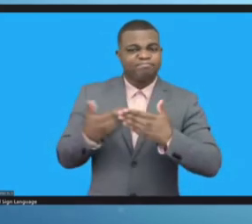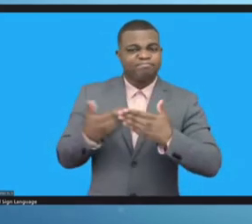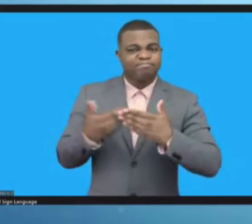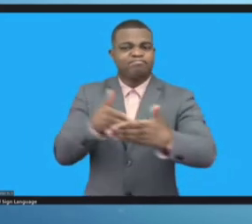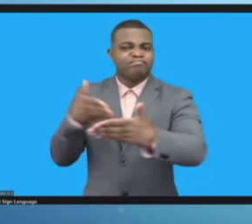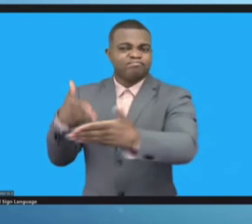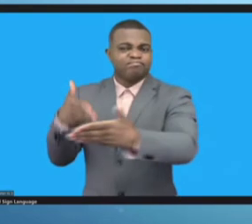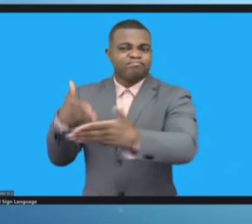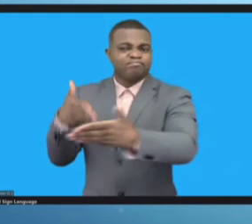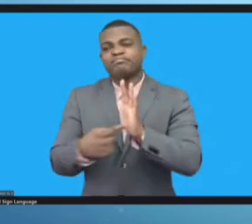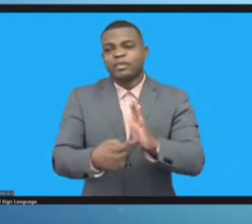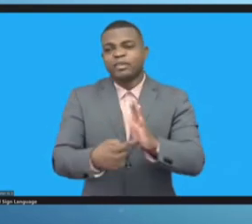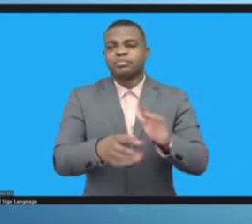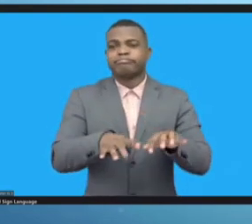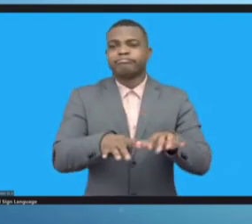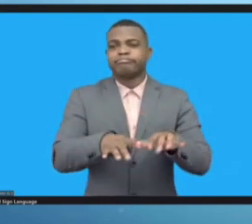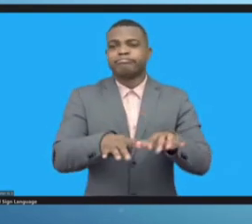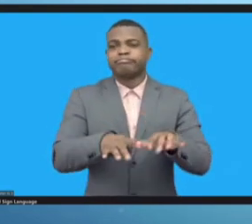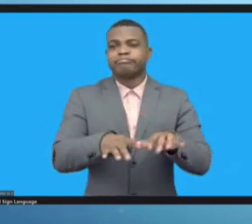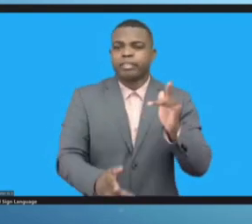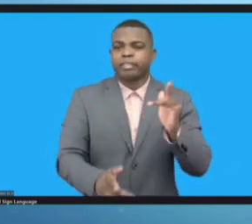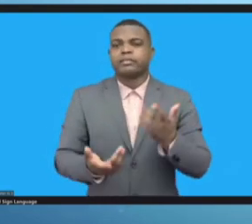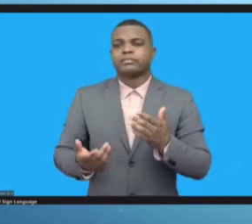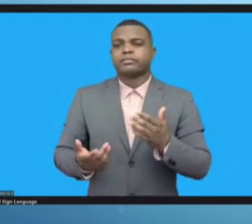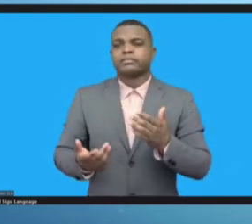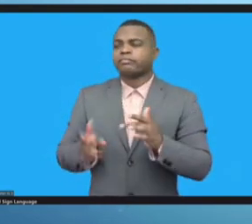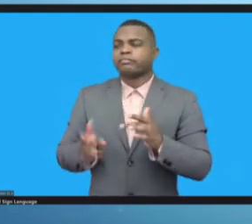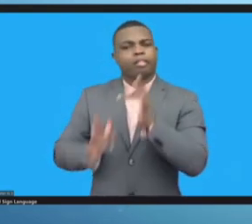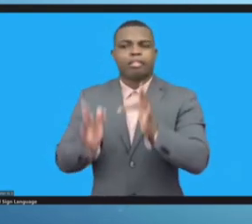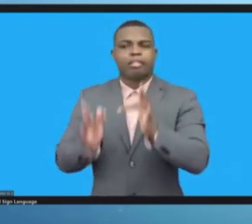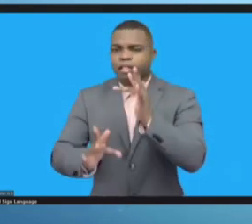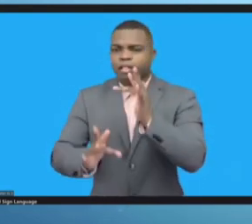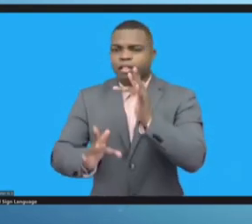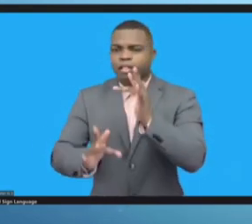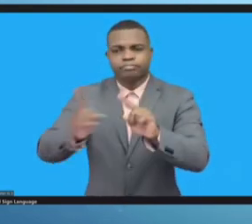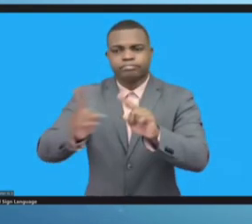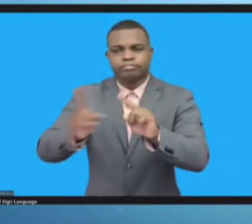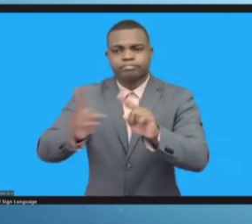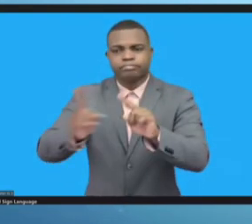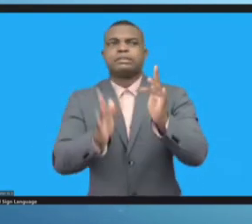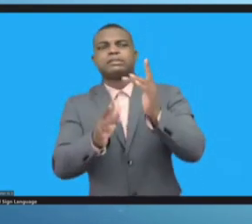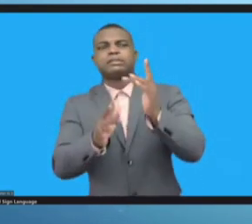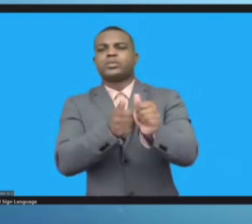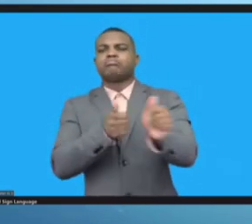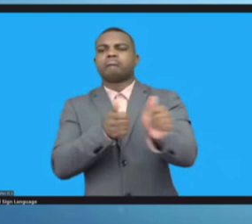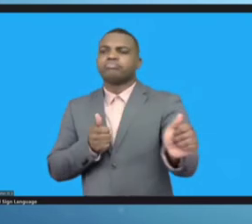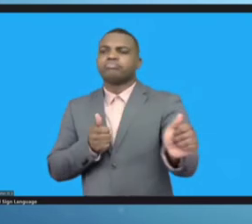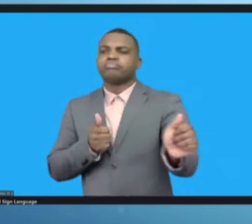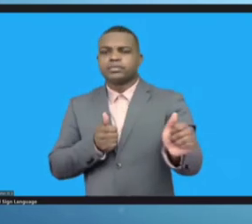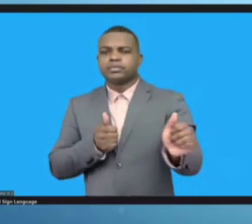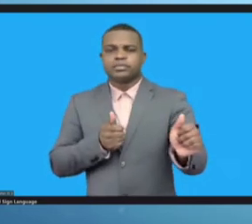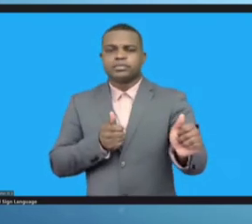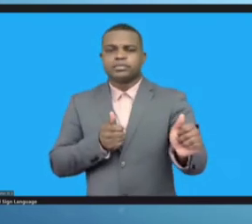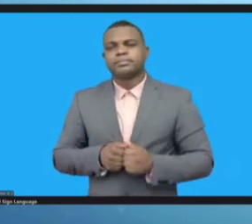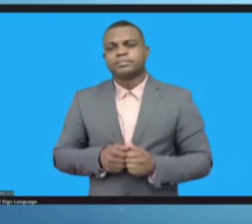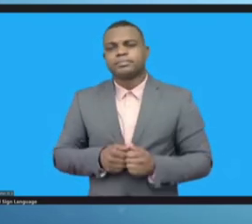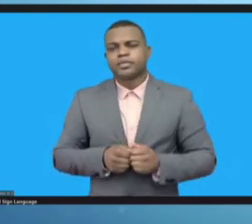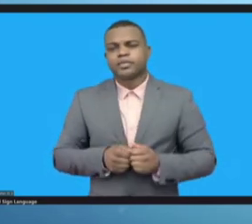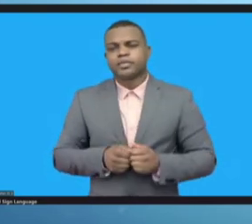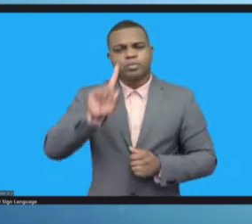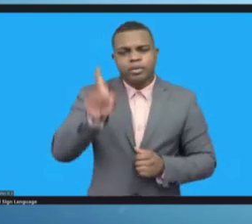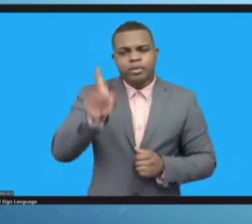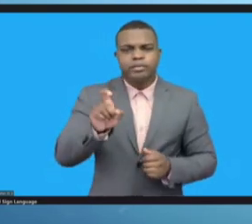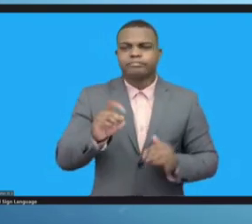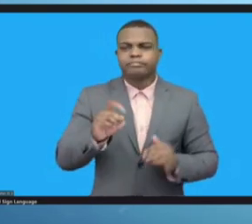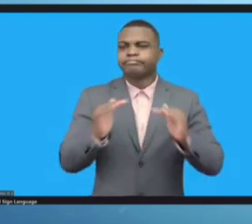pour qu'on puisse donc quitter le cercle vicieux de l'inégalité et les disparités qui mènent vers l'inéquité. En même temps,